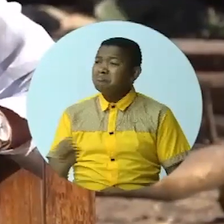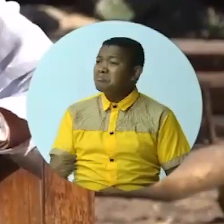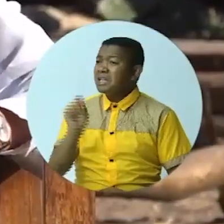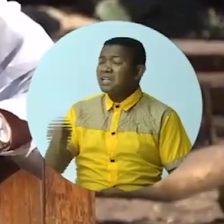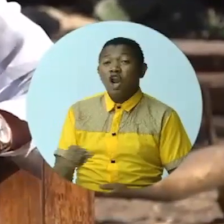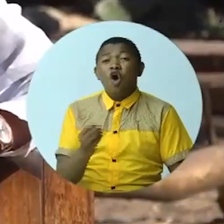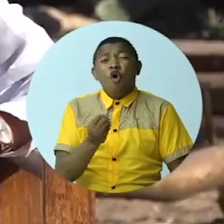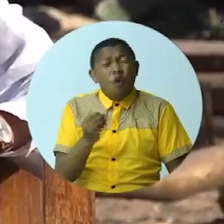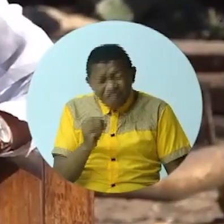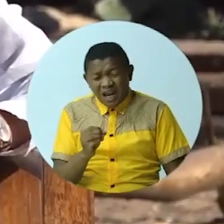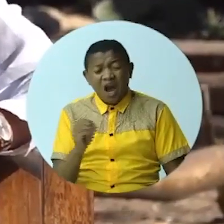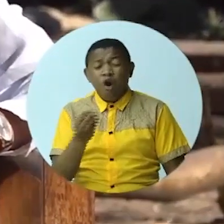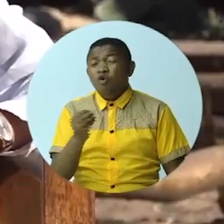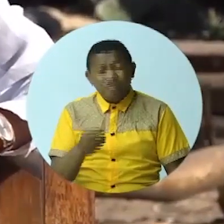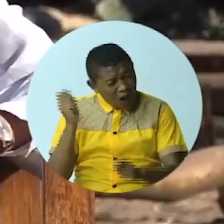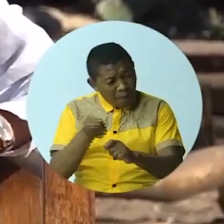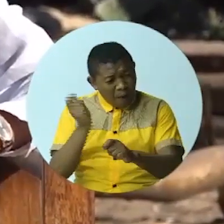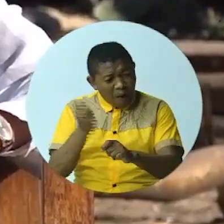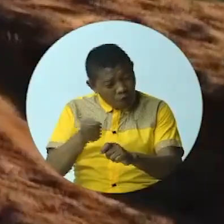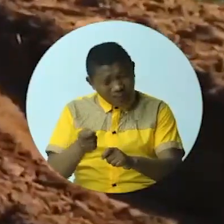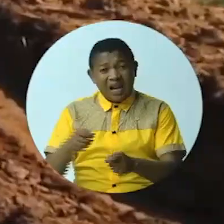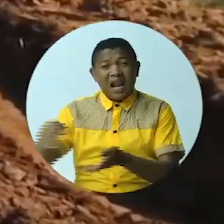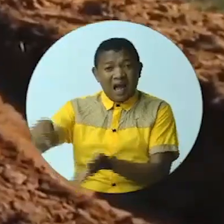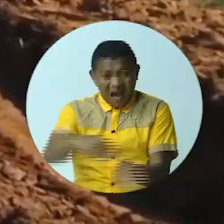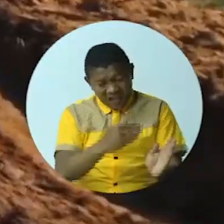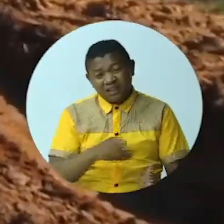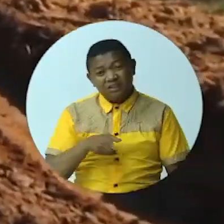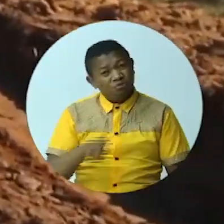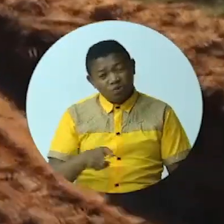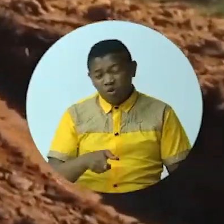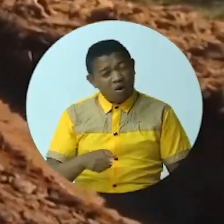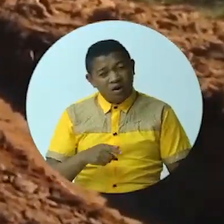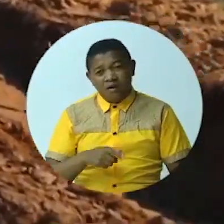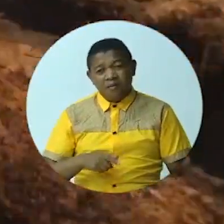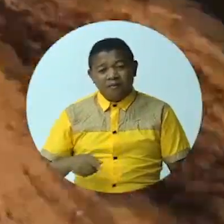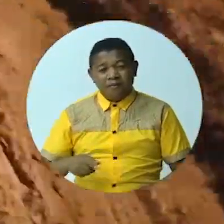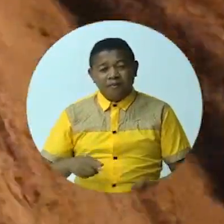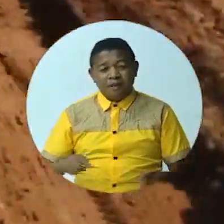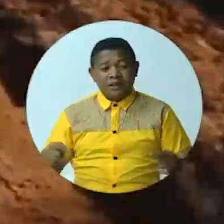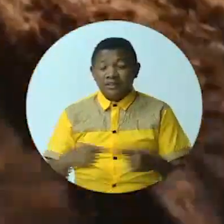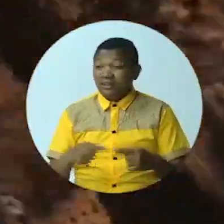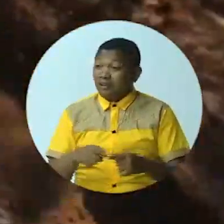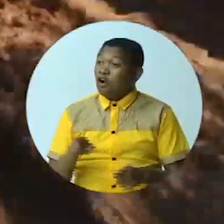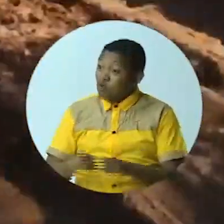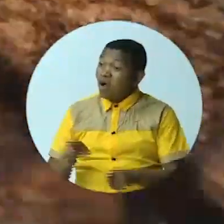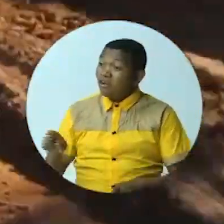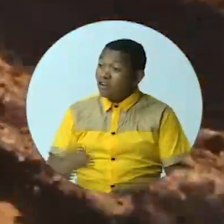tya monsieur le président no mba afaka atao fanontaninao teo dia hoe afaka mbola manantena